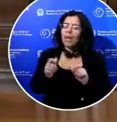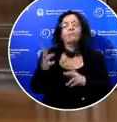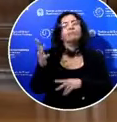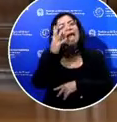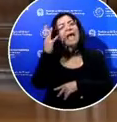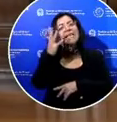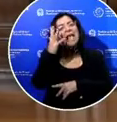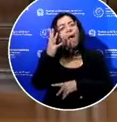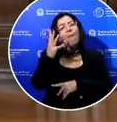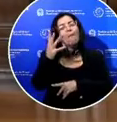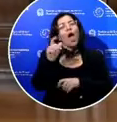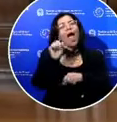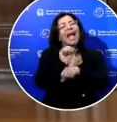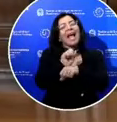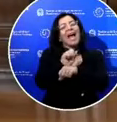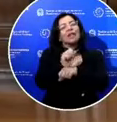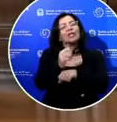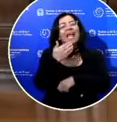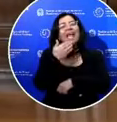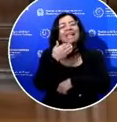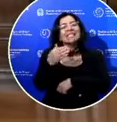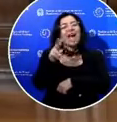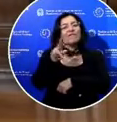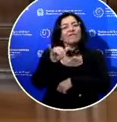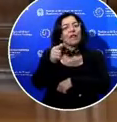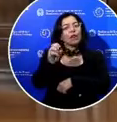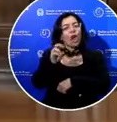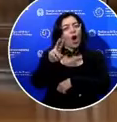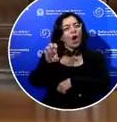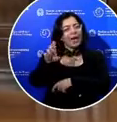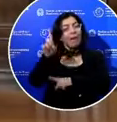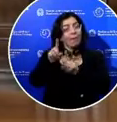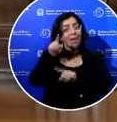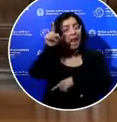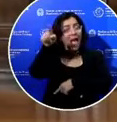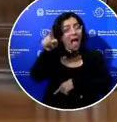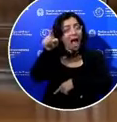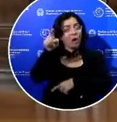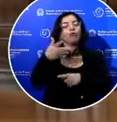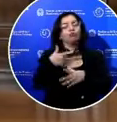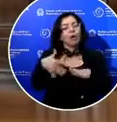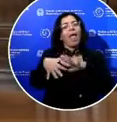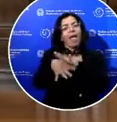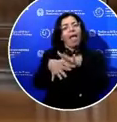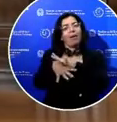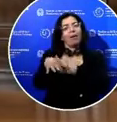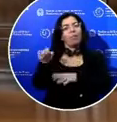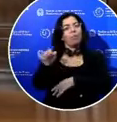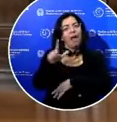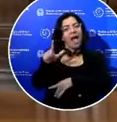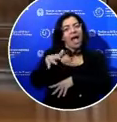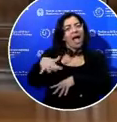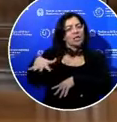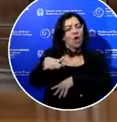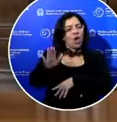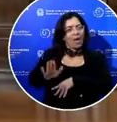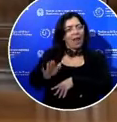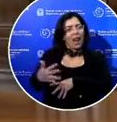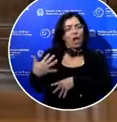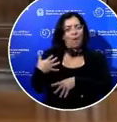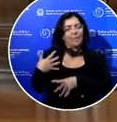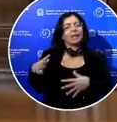esempio, all'interno del carcere di San Vittore a Milano, nel reparto gestito anche con l'equipe dell'azienda sanitaria locale